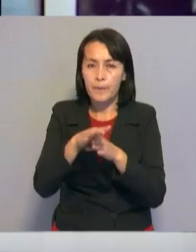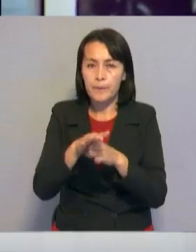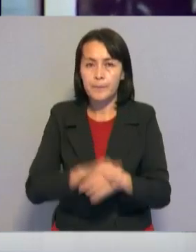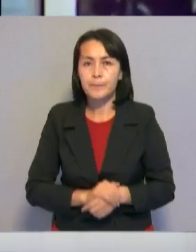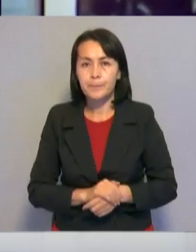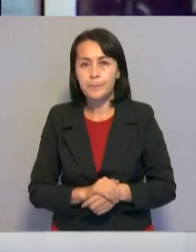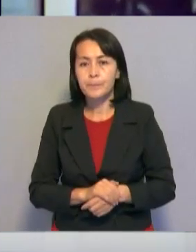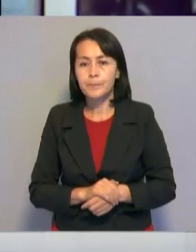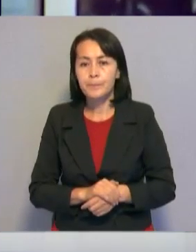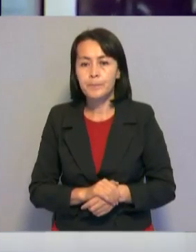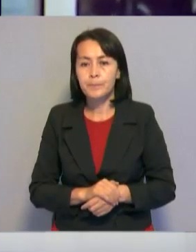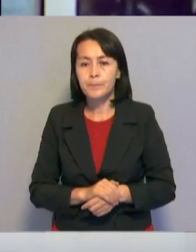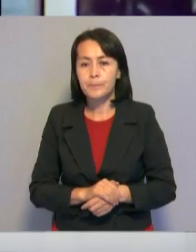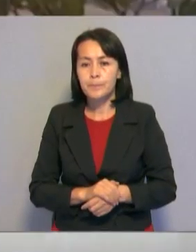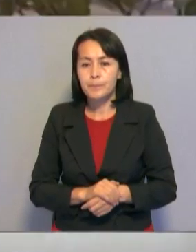алынып жатыр.